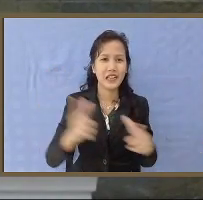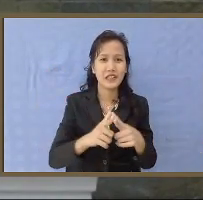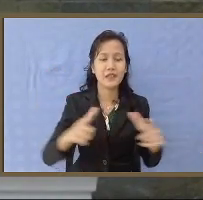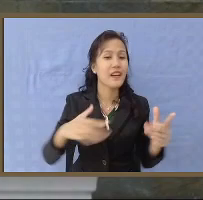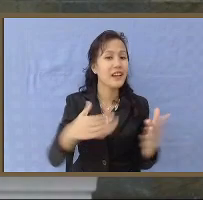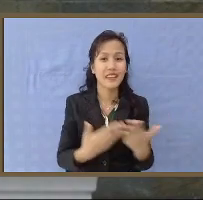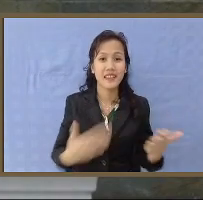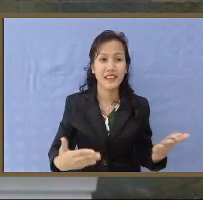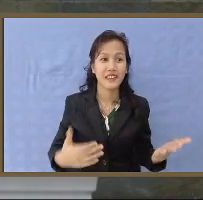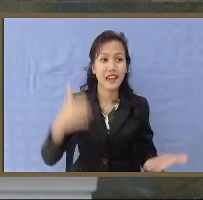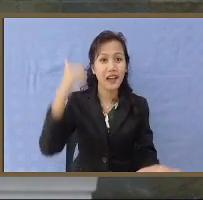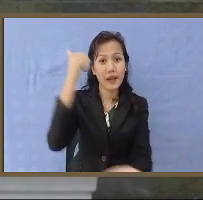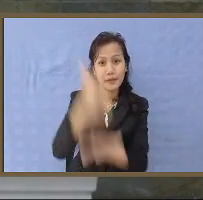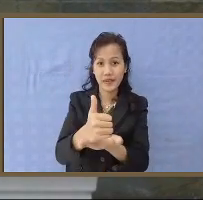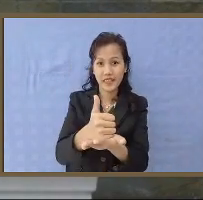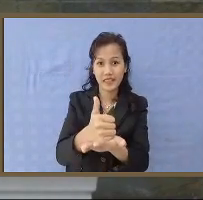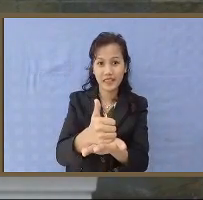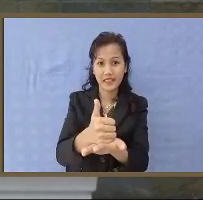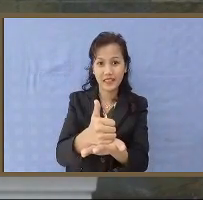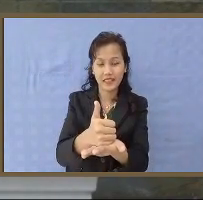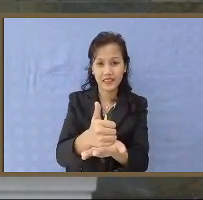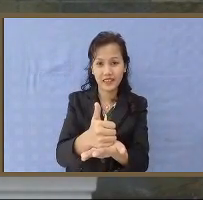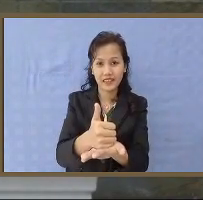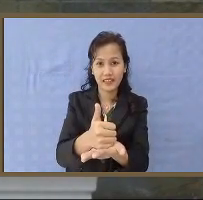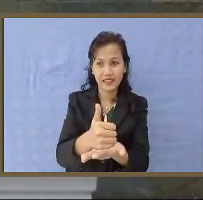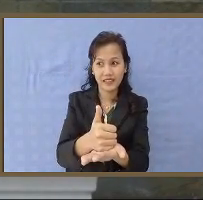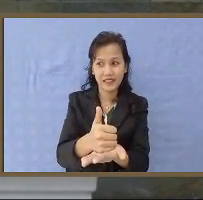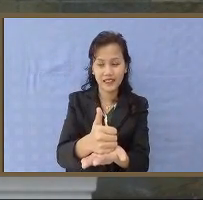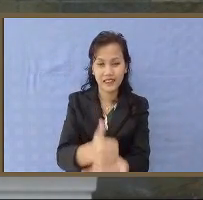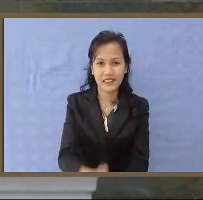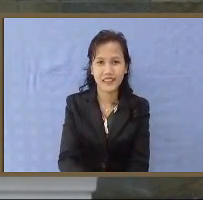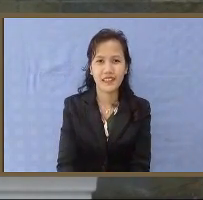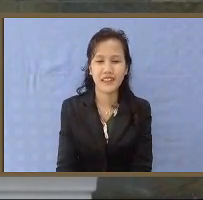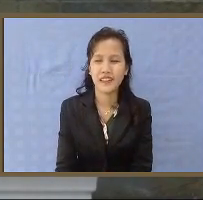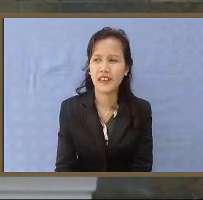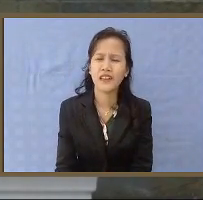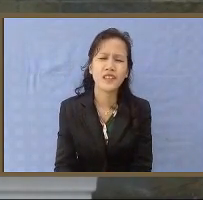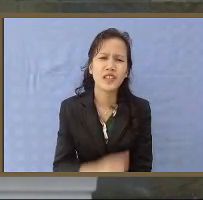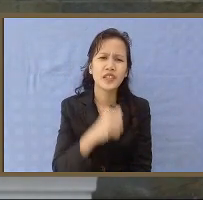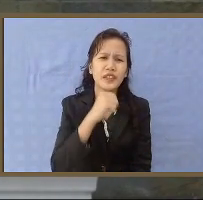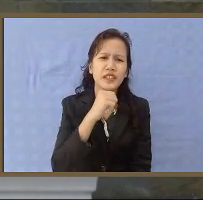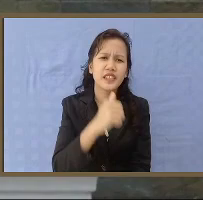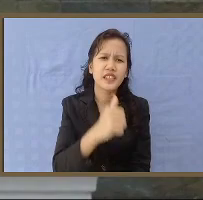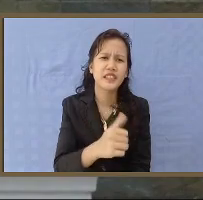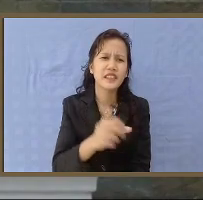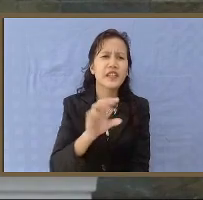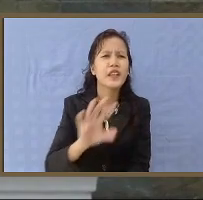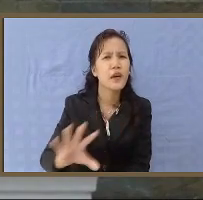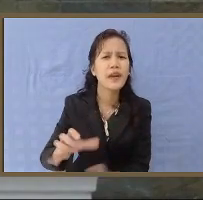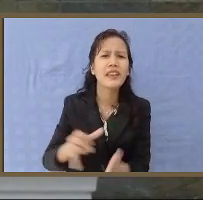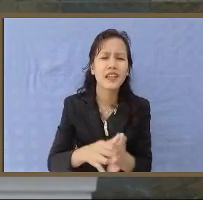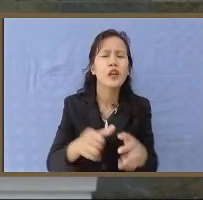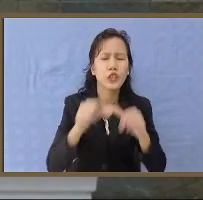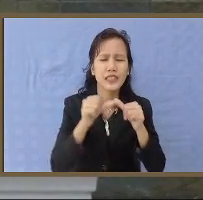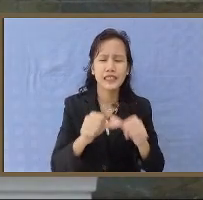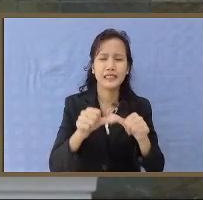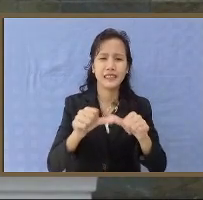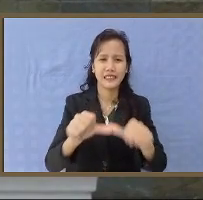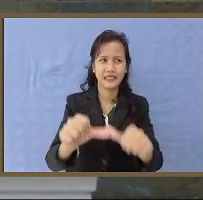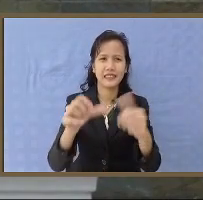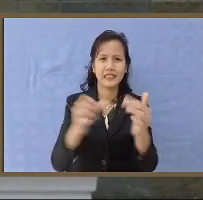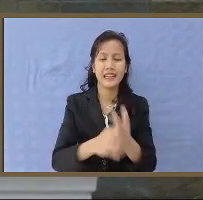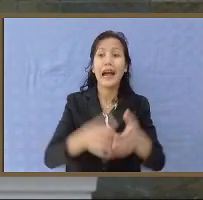Amen? All right, let us not miss that, mga kapatid. Pagpatuloy po tayo, tignan po natin,